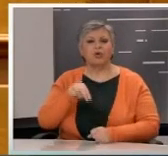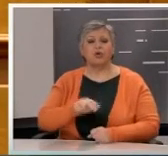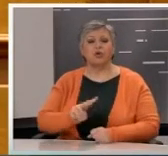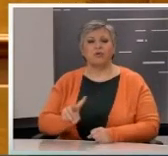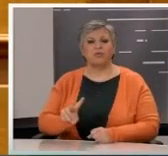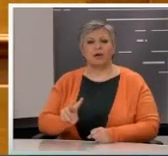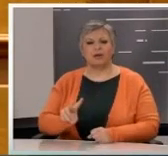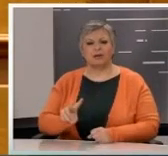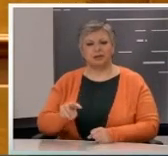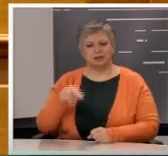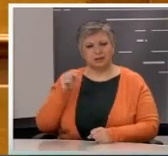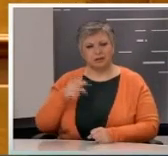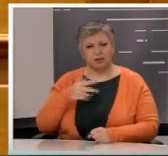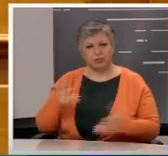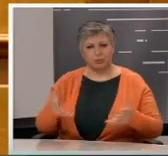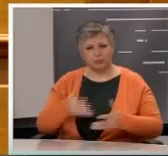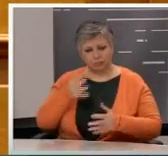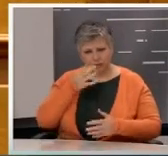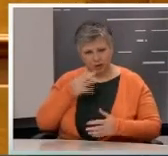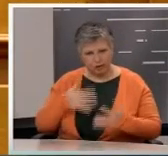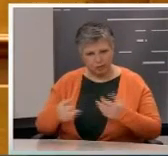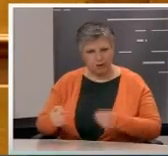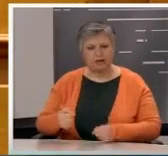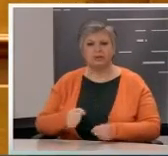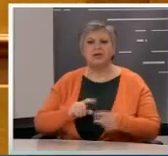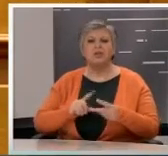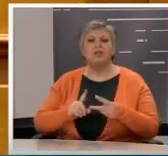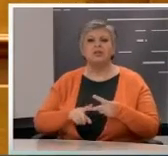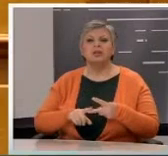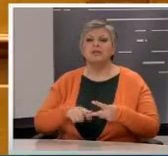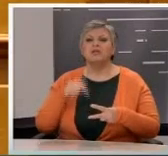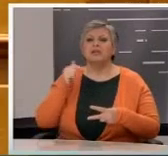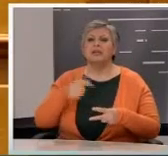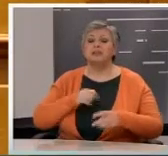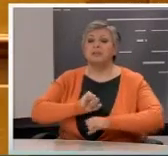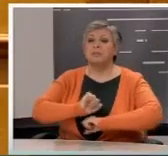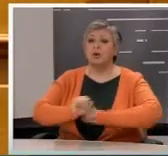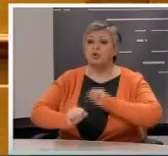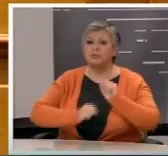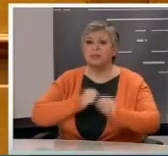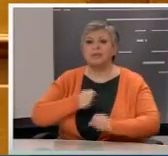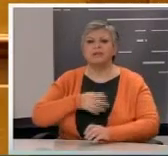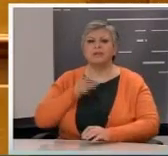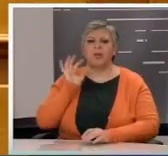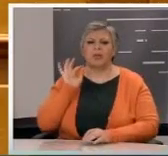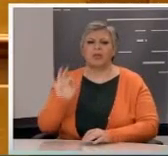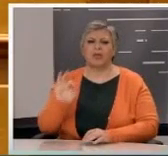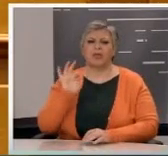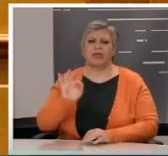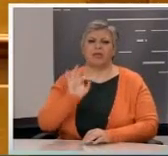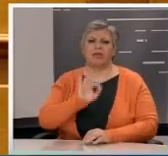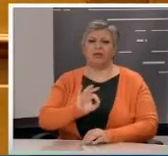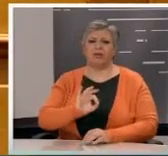πλήρως το πολιτικό και οικονομικό σας αφήγημα, το οποίο προσπαθήσατε να στηρίξετε στην αρχή,